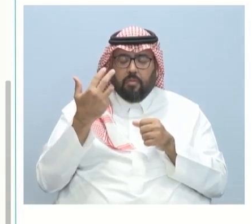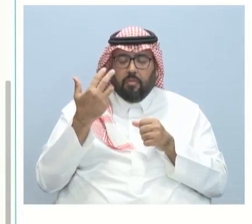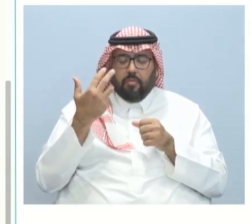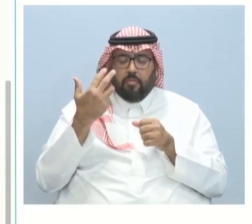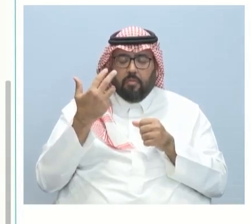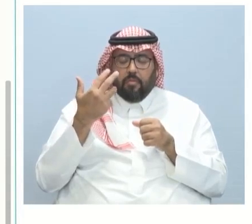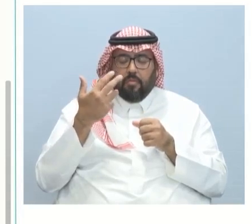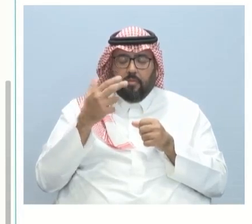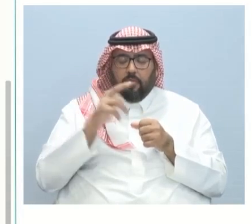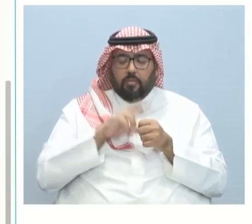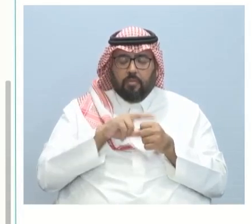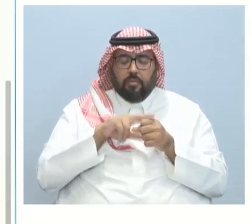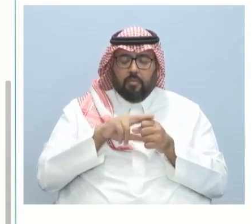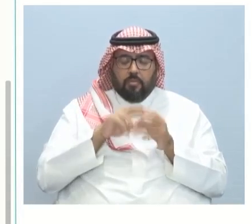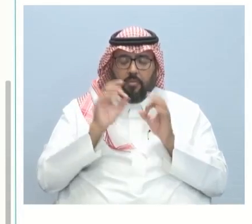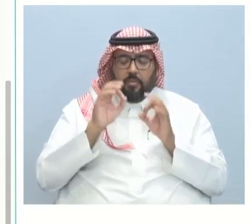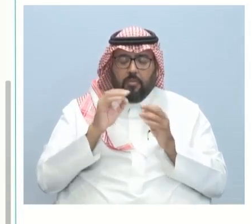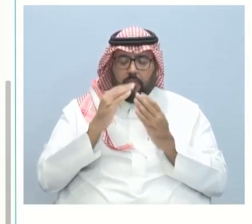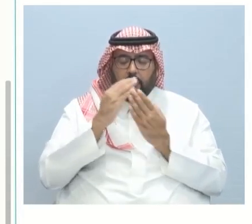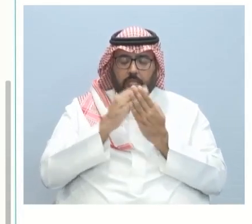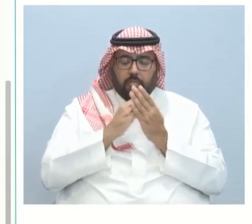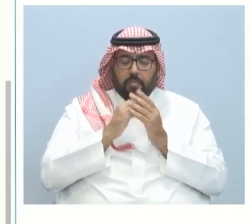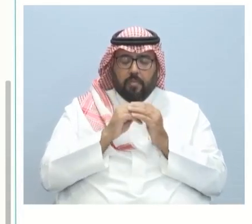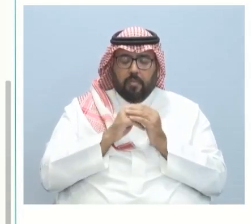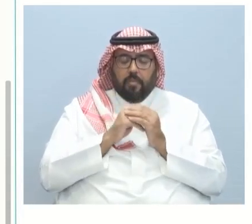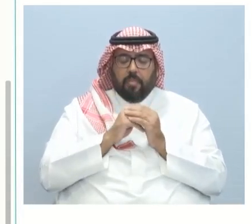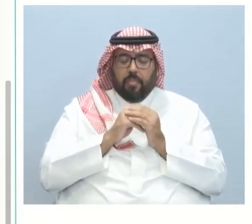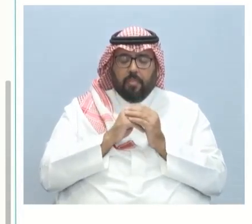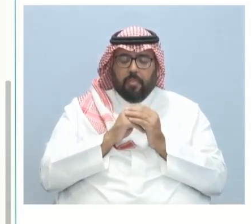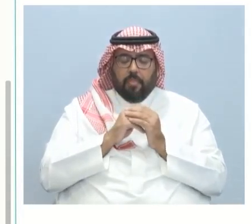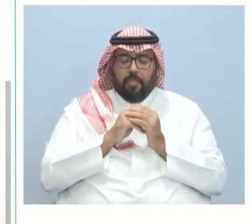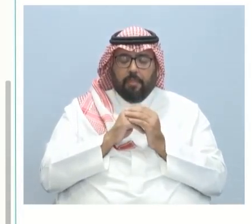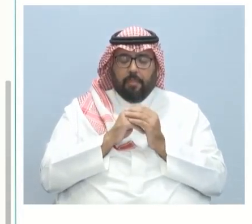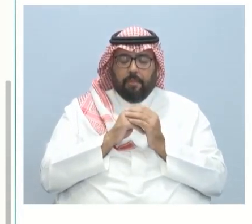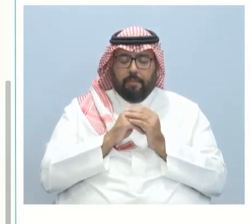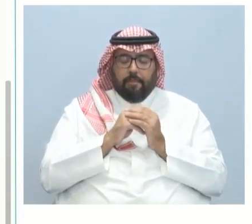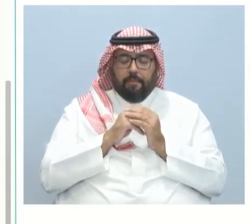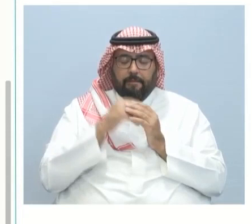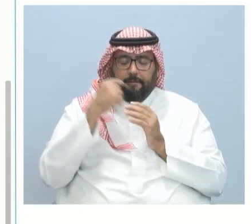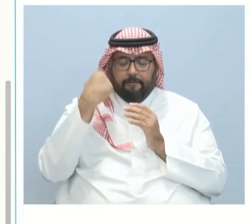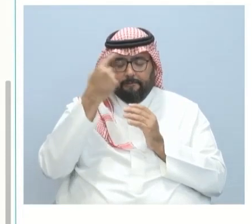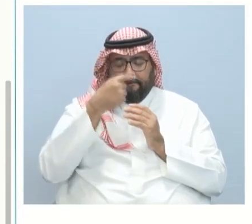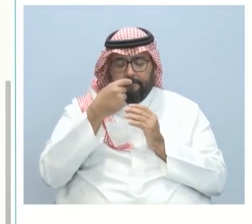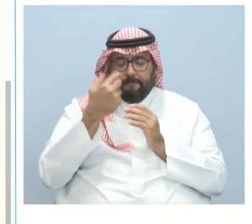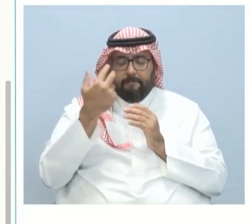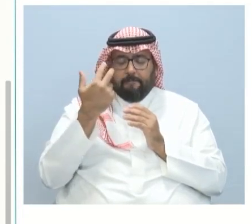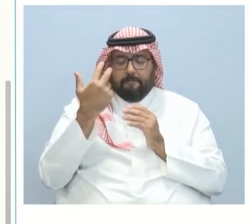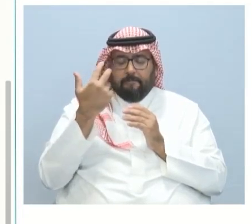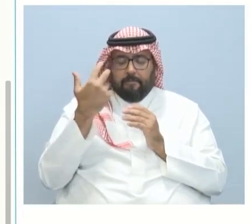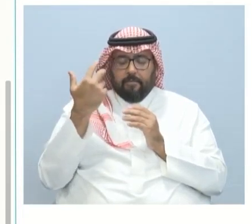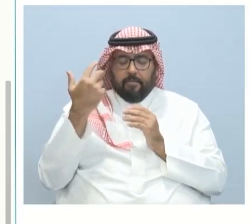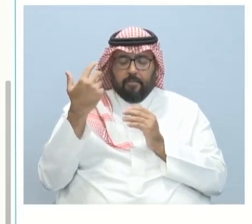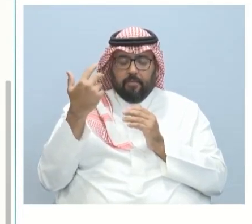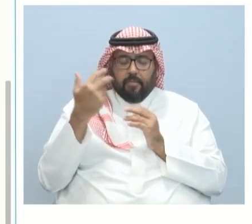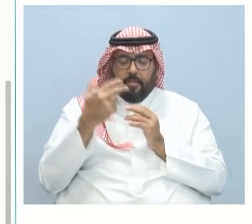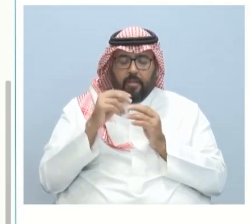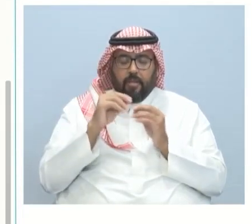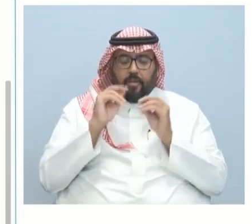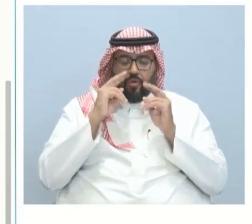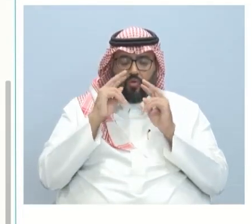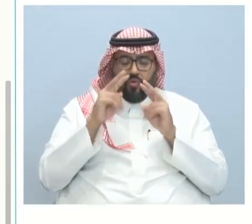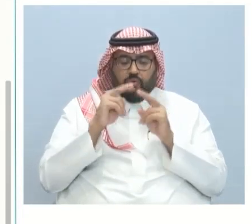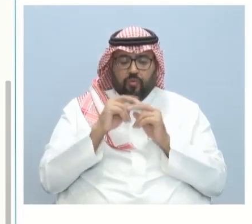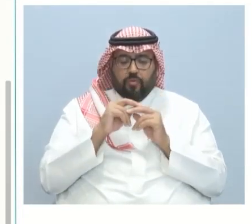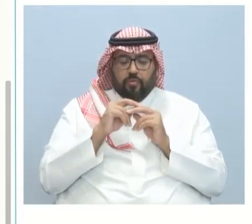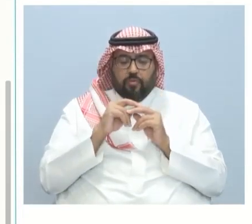وسيقوم الروبوت بتشكيل شكل ثمان كما